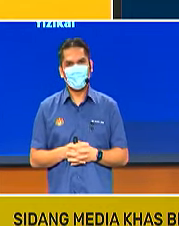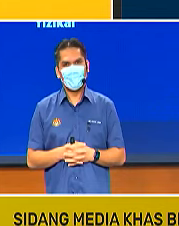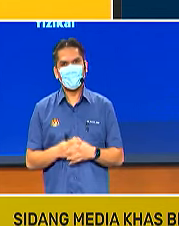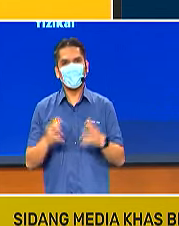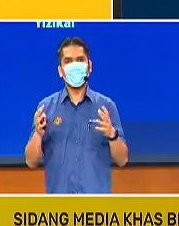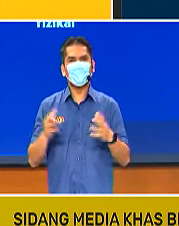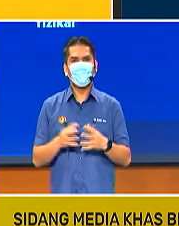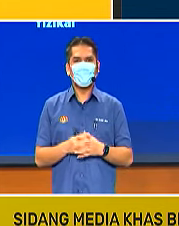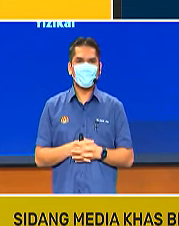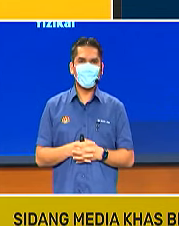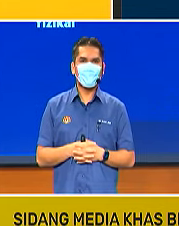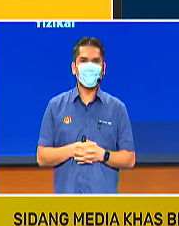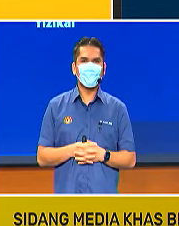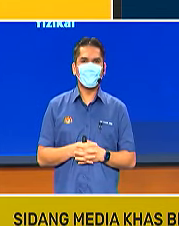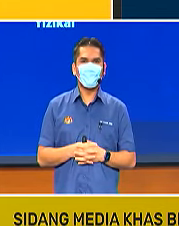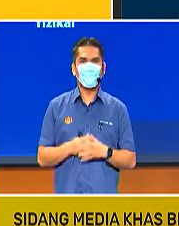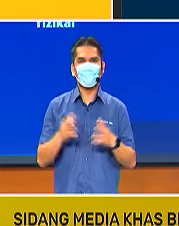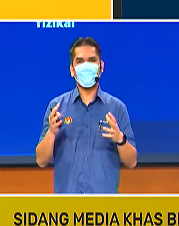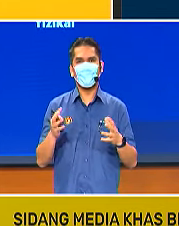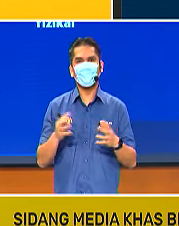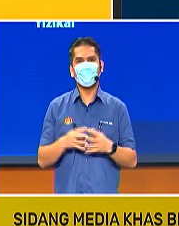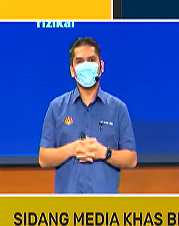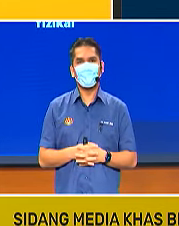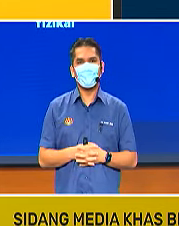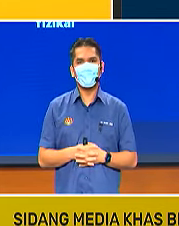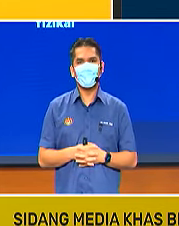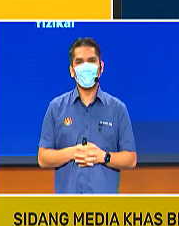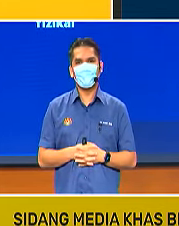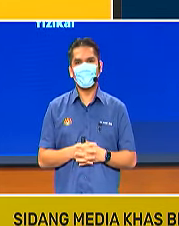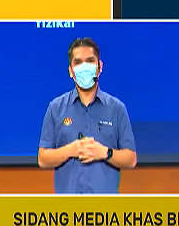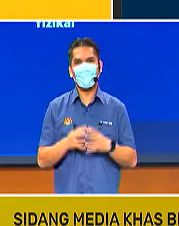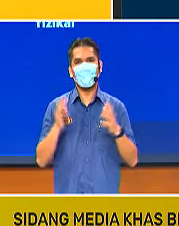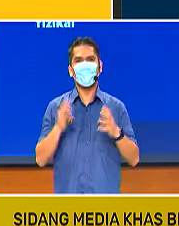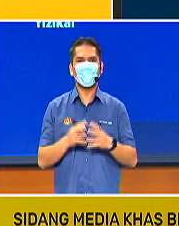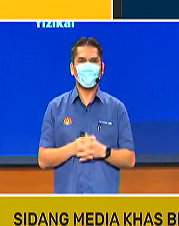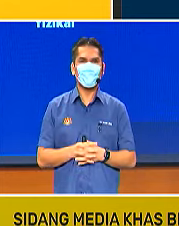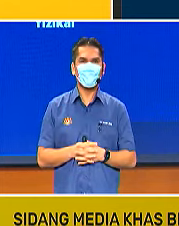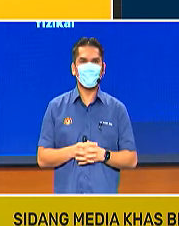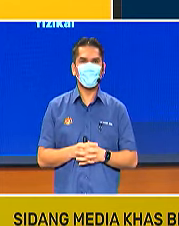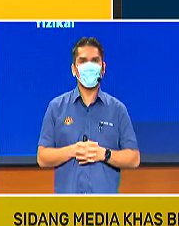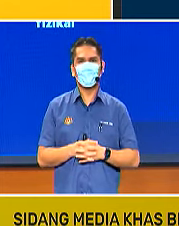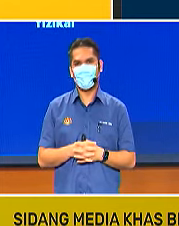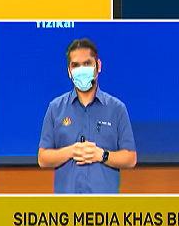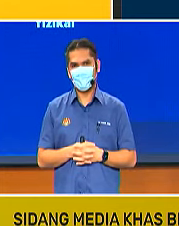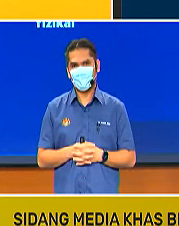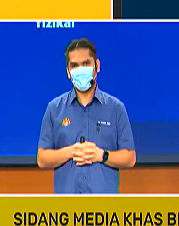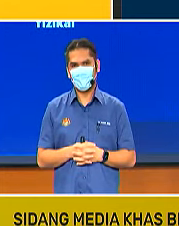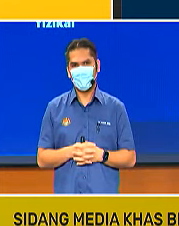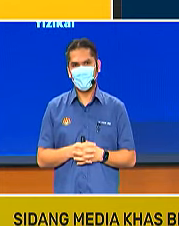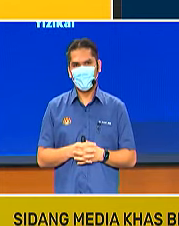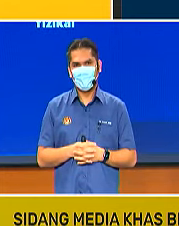kita adegan peperiksaan dalam situasi pandemic yang cukup